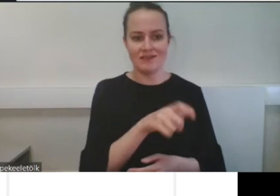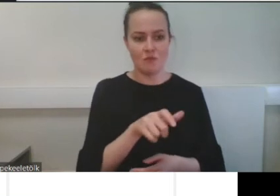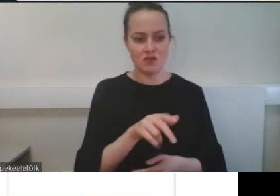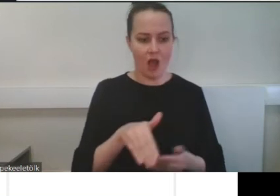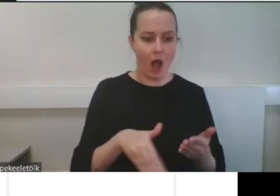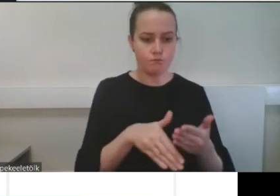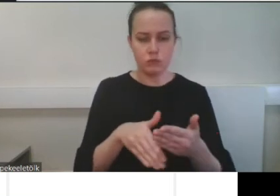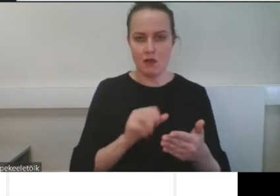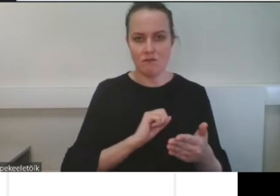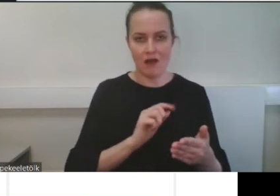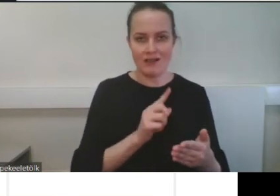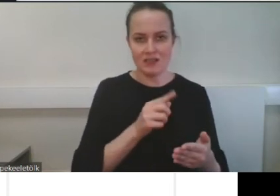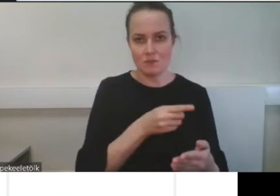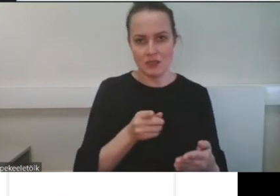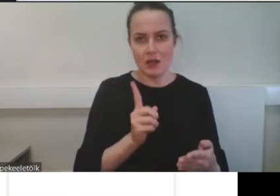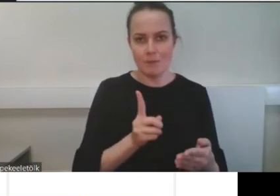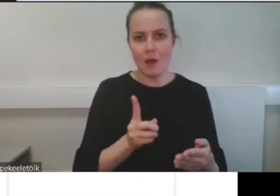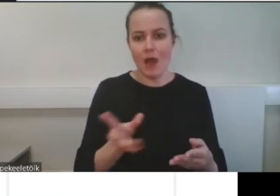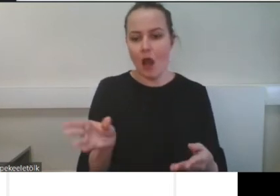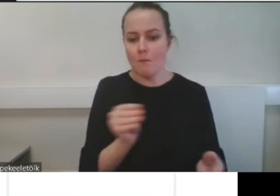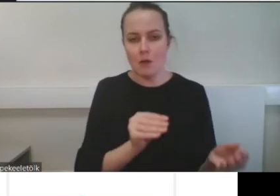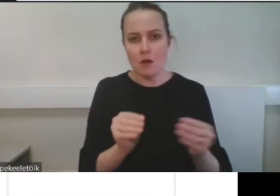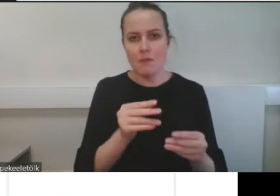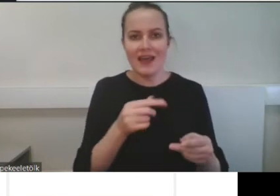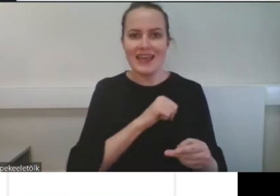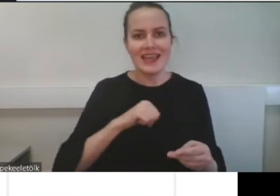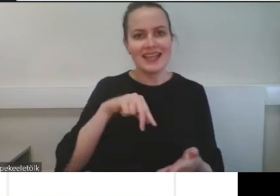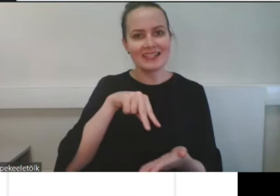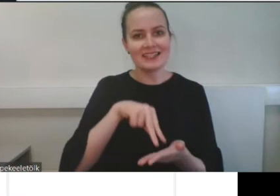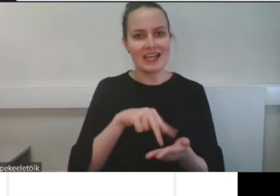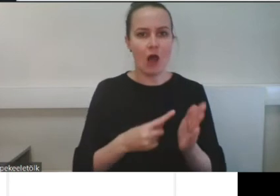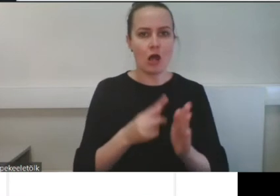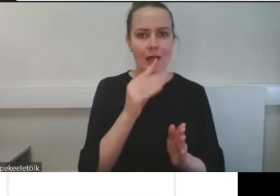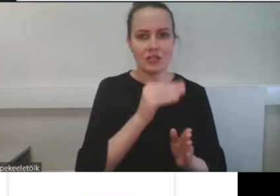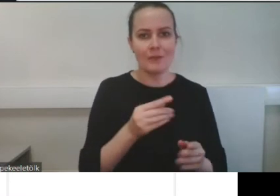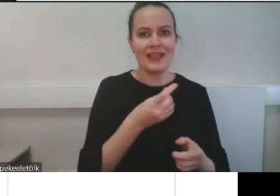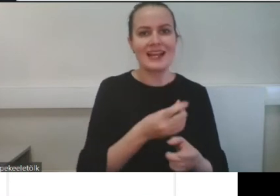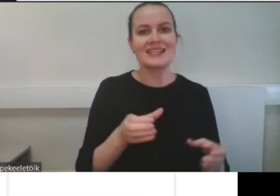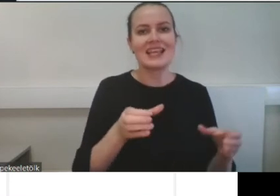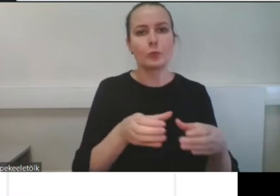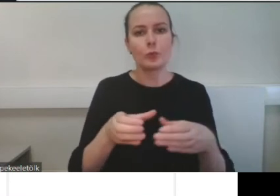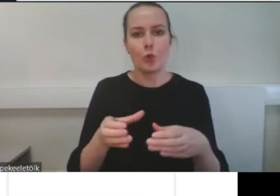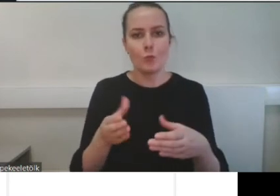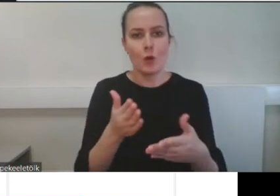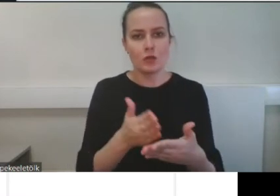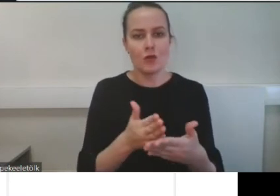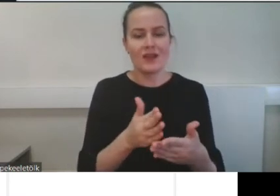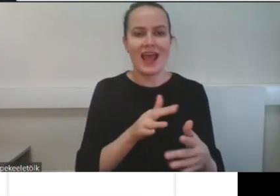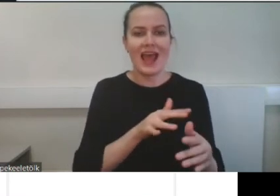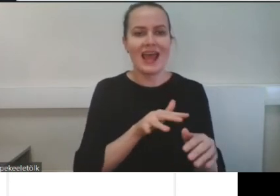rohkem 45%. Ehk me näeme seda, et tõesti nagu vanadus,